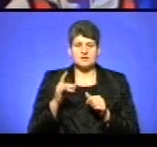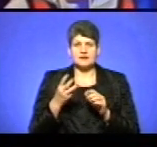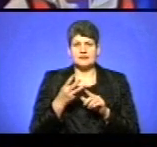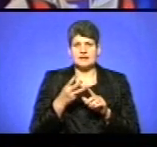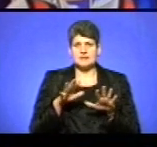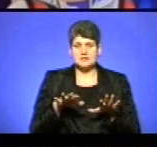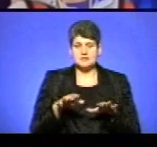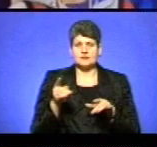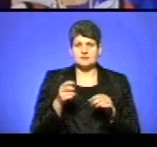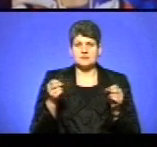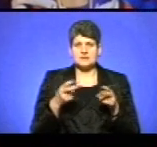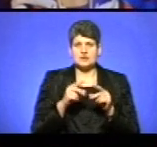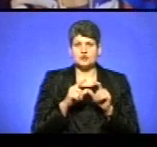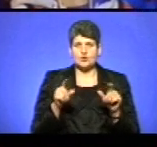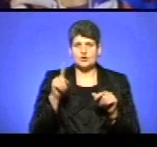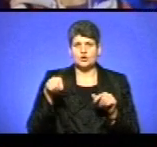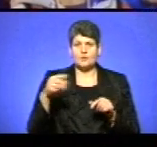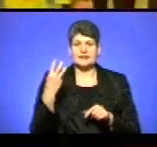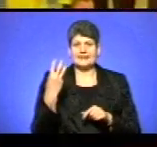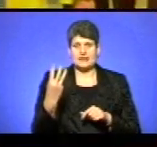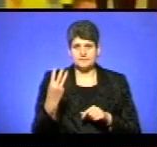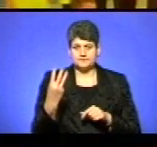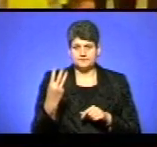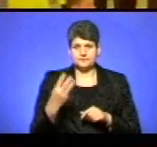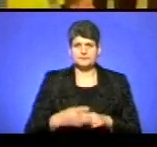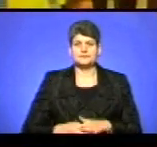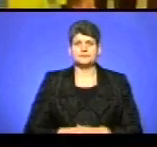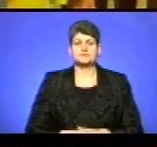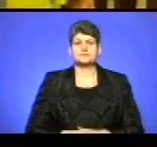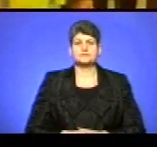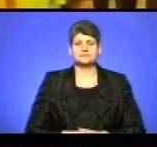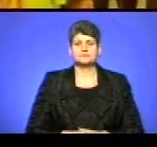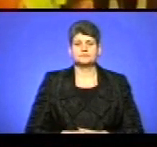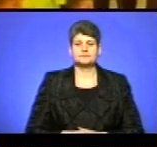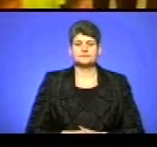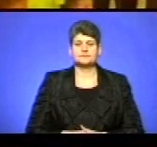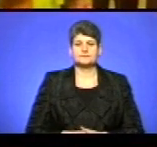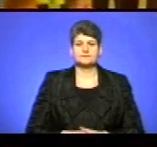учні Тернопільської спеціалізованої школи номер 3. Марта Журавель, Андрій Прокопів. Новини.